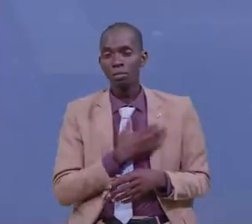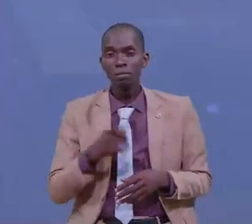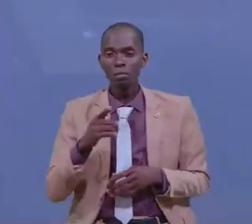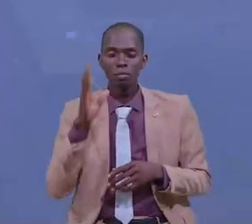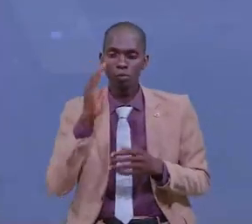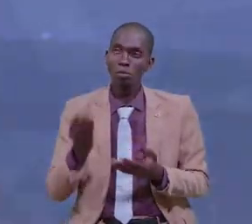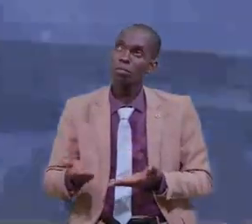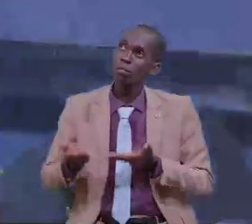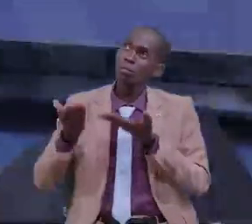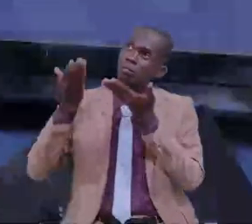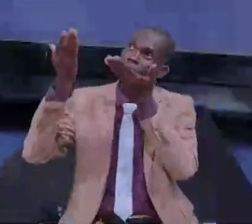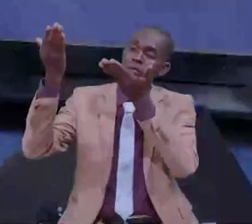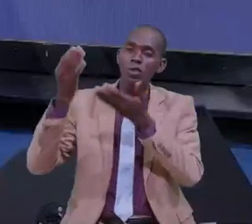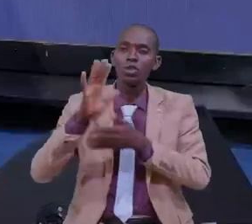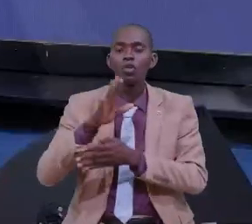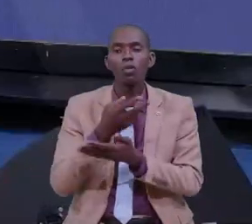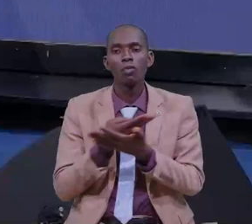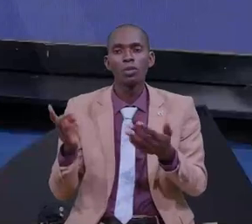Remets l'échec au Seigneur.